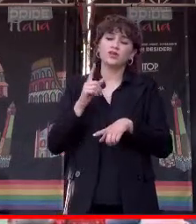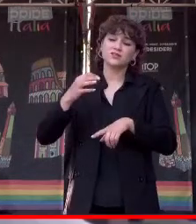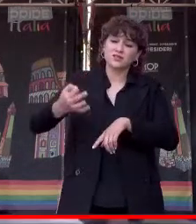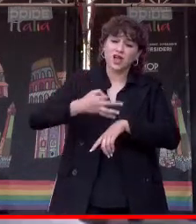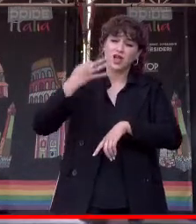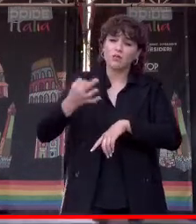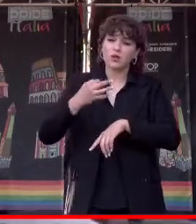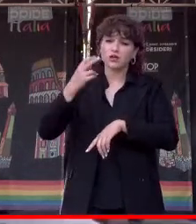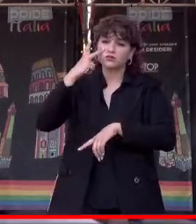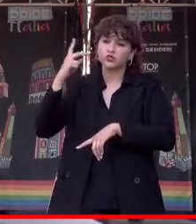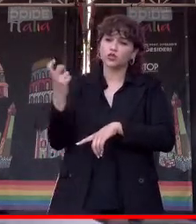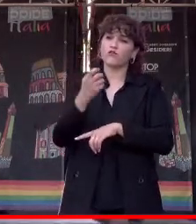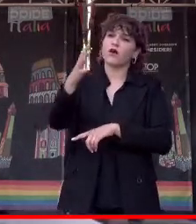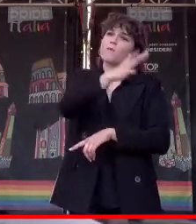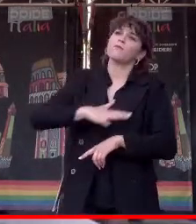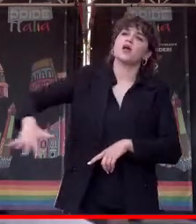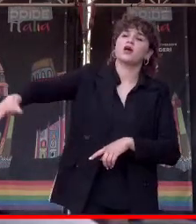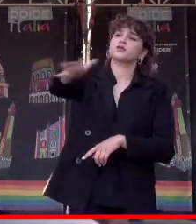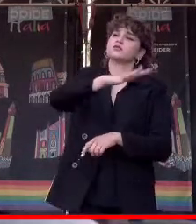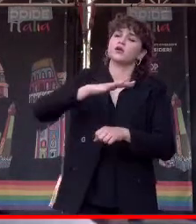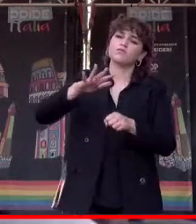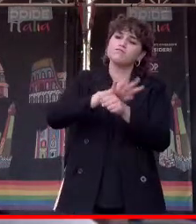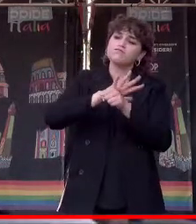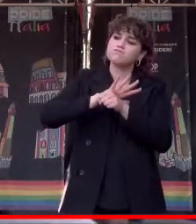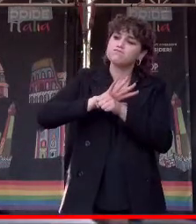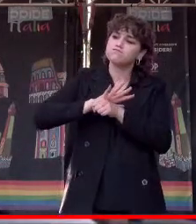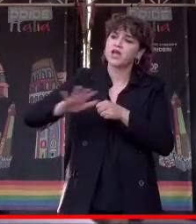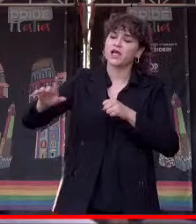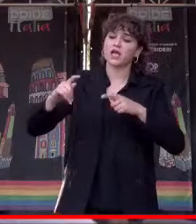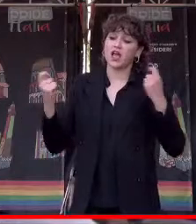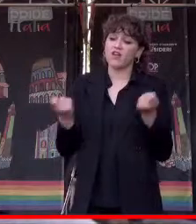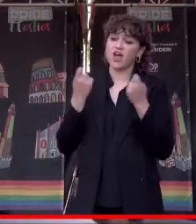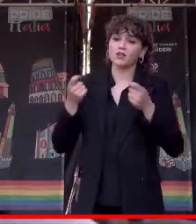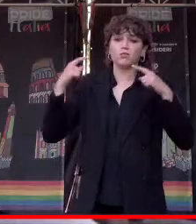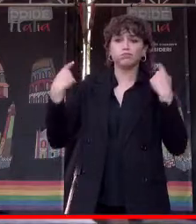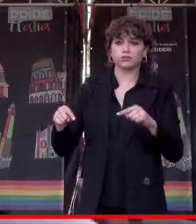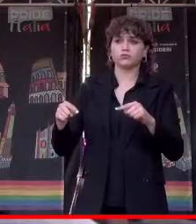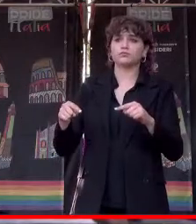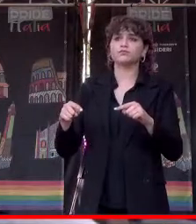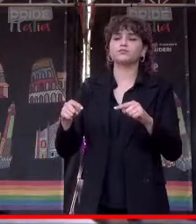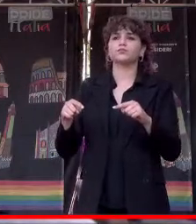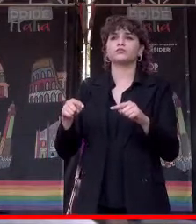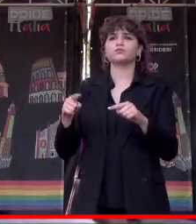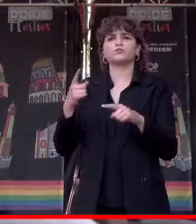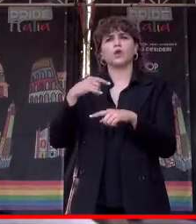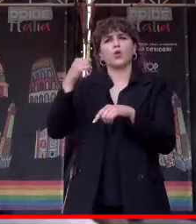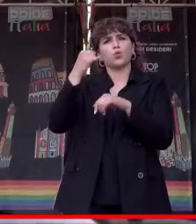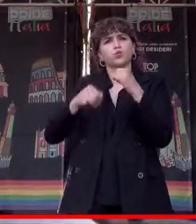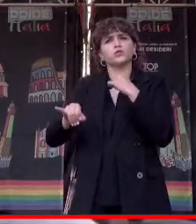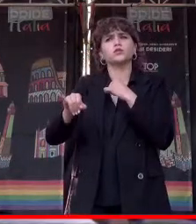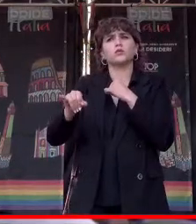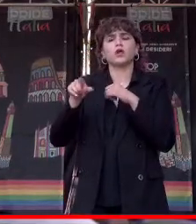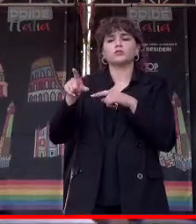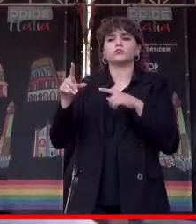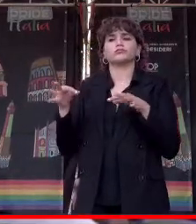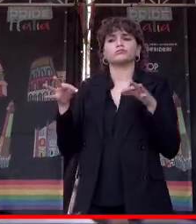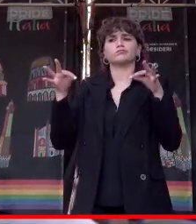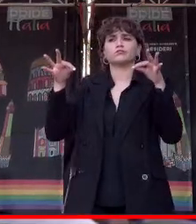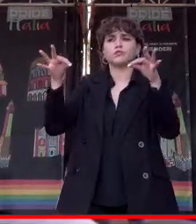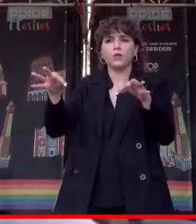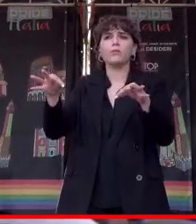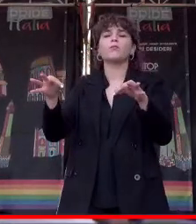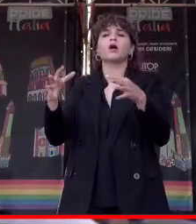più di frequente nelle nostre piazze. Oppure un'ultima suggestione, dato che hai citato una cosa molto pratica